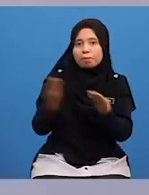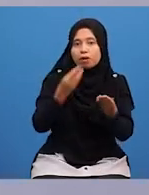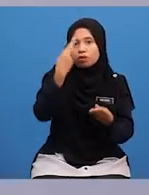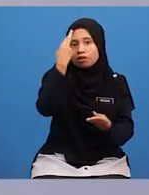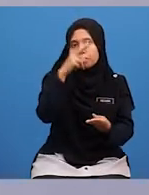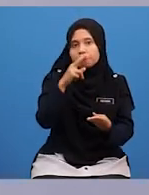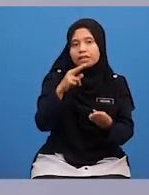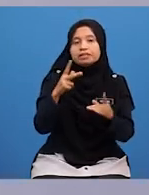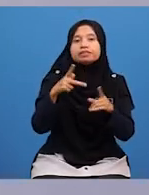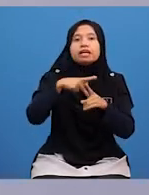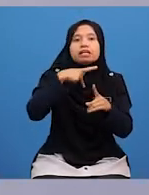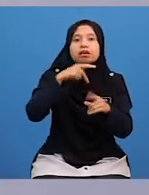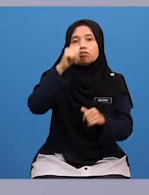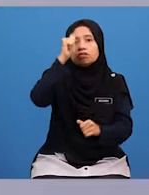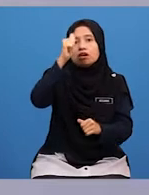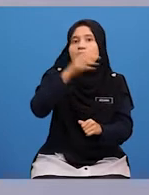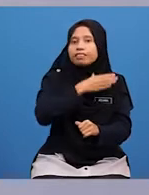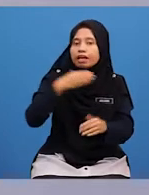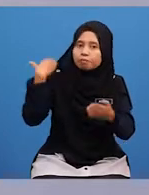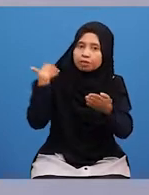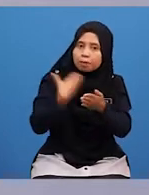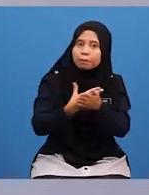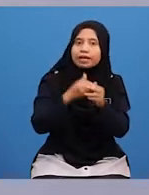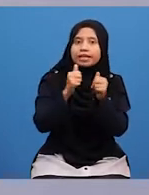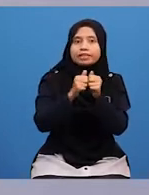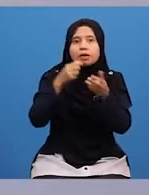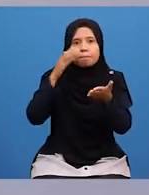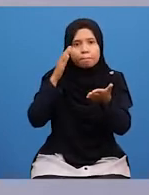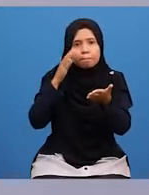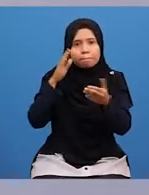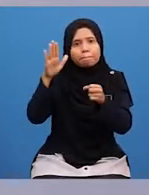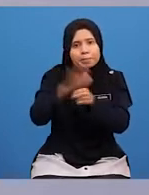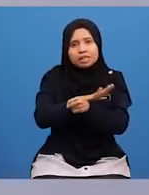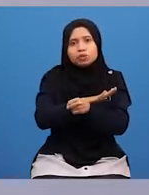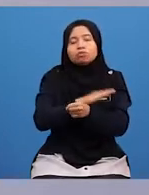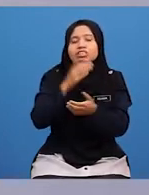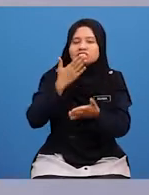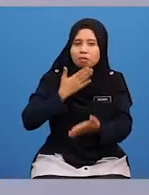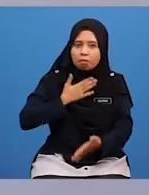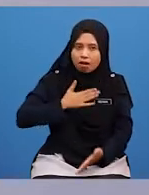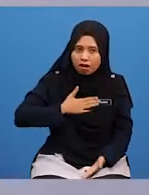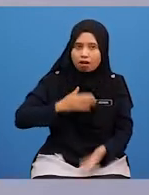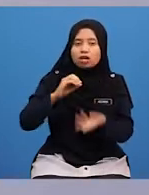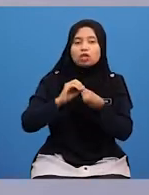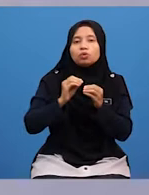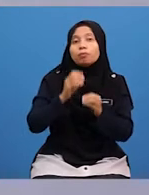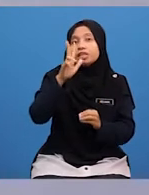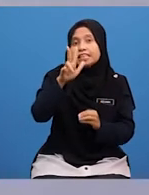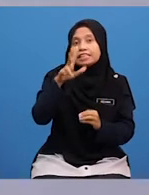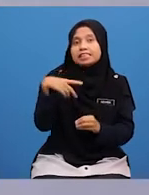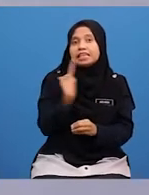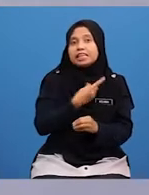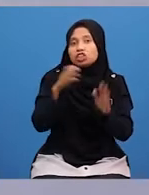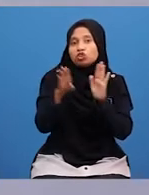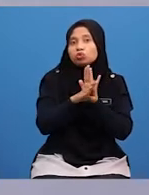membawa rahmat daripada Allah dan menyampaikan dengan penuh kesabaran. Kesan ketiga,